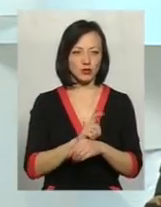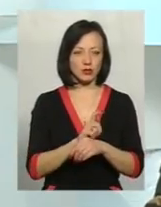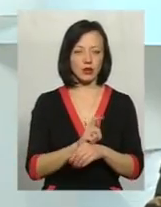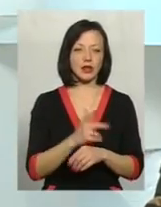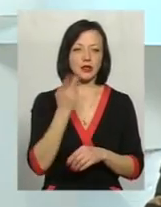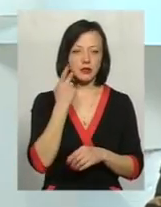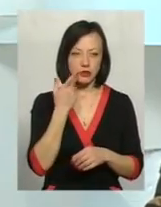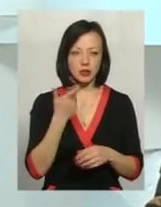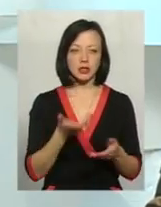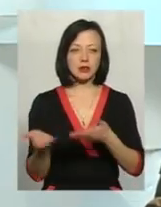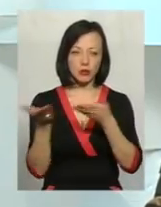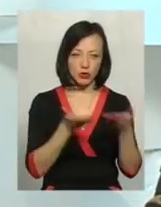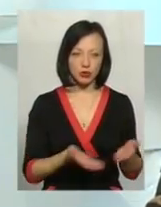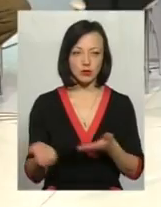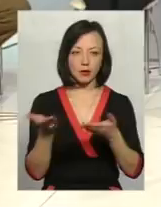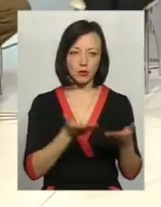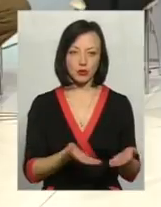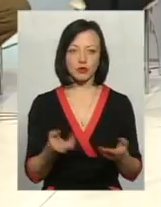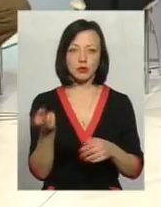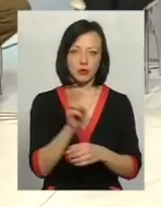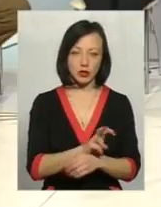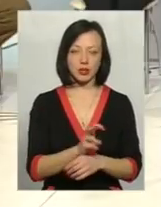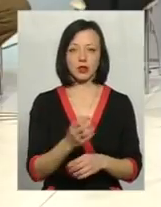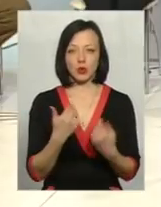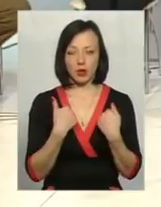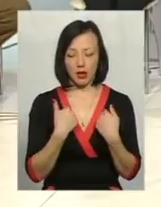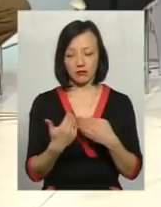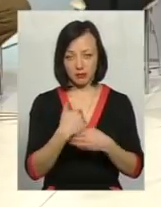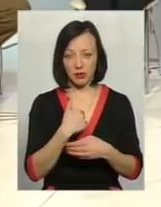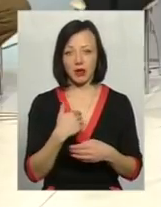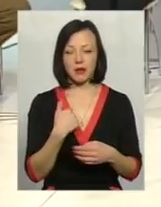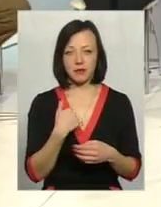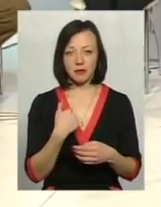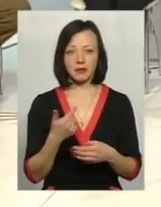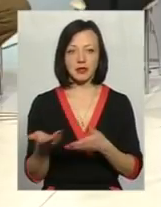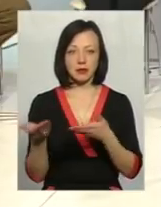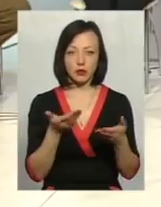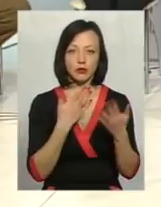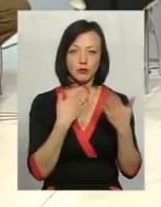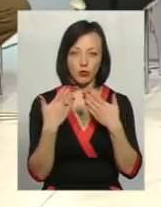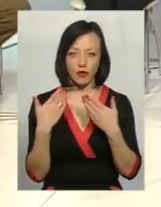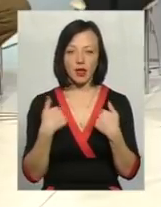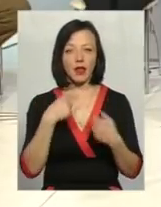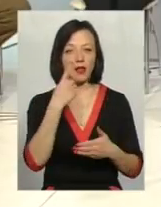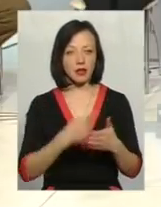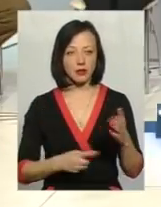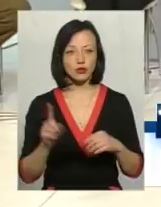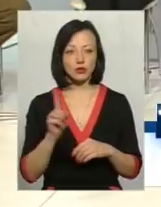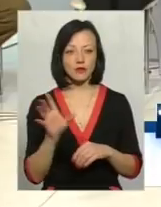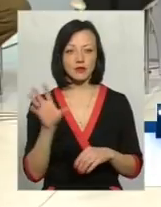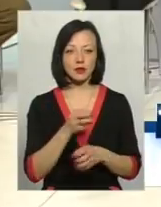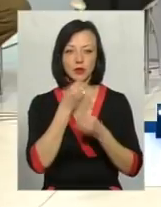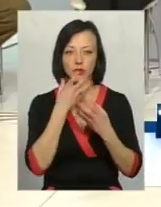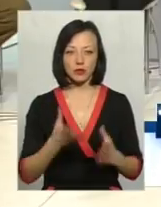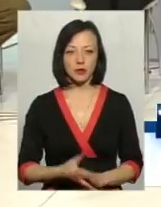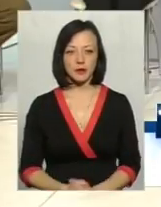завжди запрошували, запрошуємо, щоб вони йшли до нас, ми запрошуємо до спілкування, я сподіваюся, що все буде гаразд